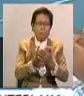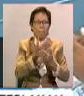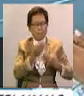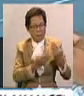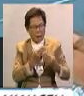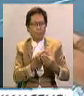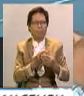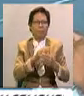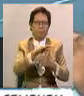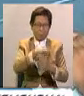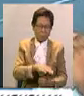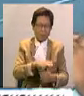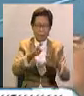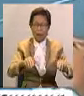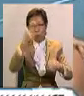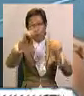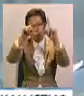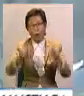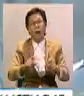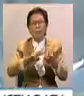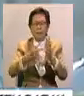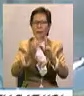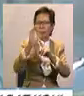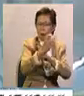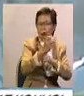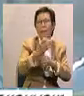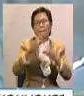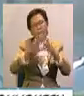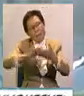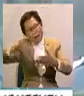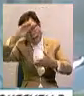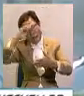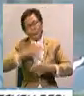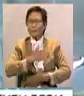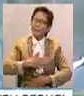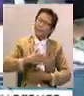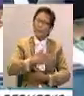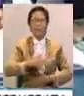belajar untuk peperiksaan. Dengan ini, bermakna budaya belajar yang seronok dapat diwujudkan.